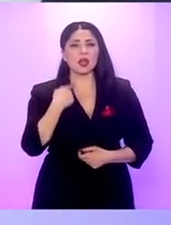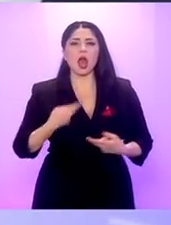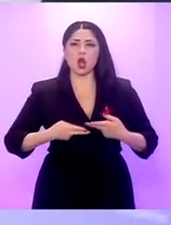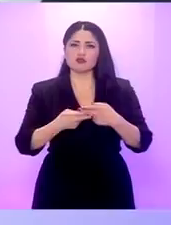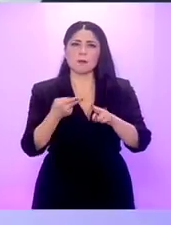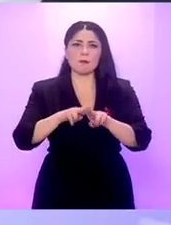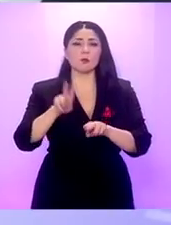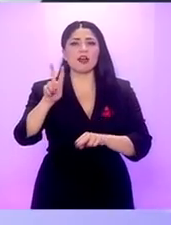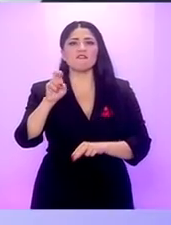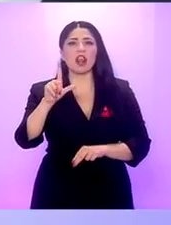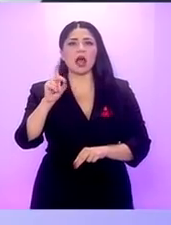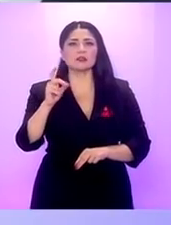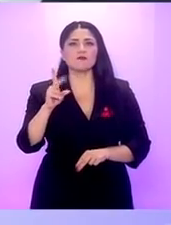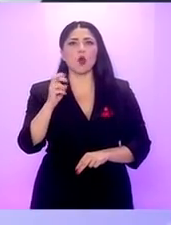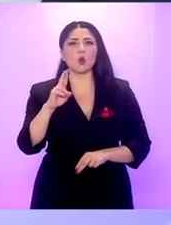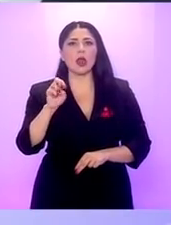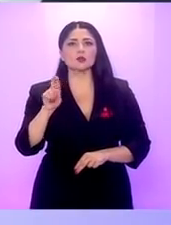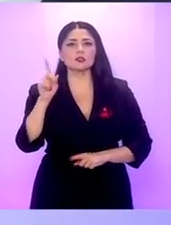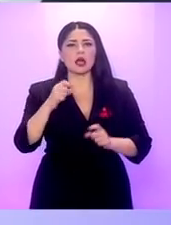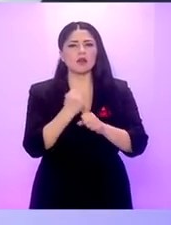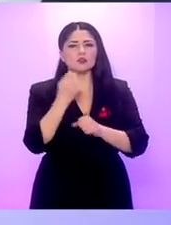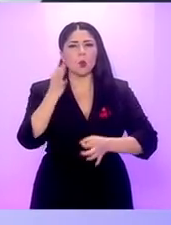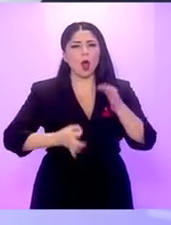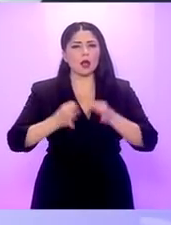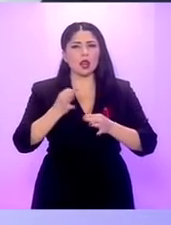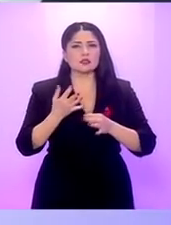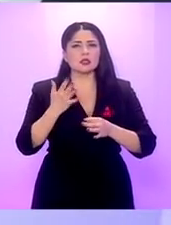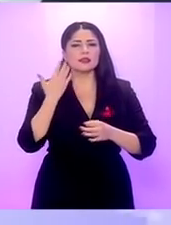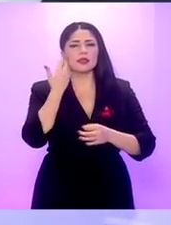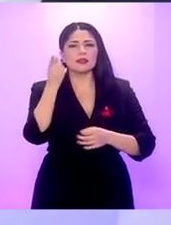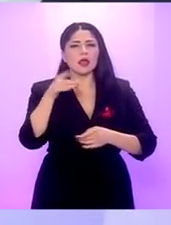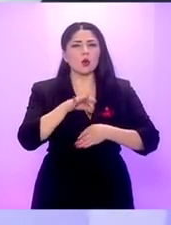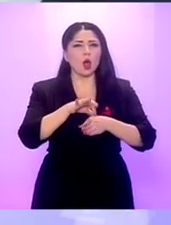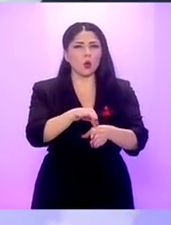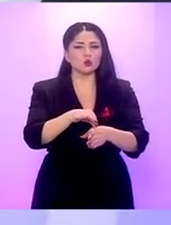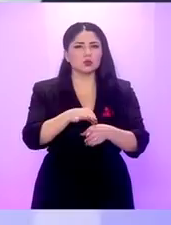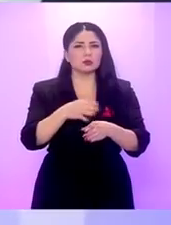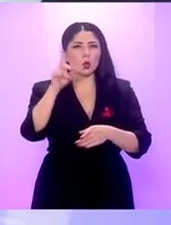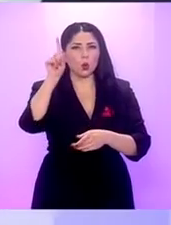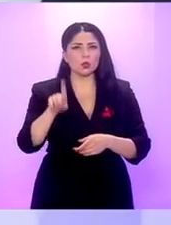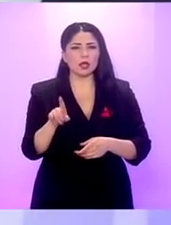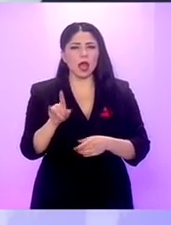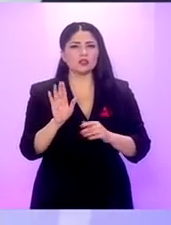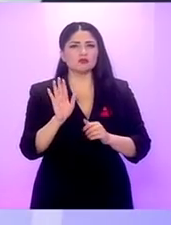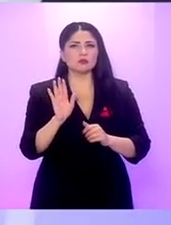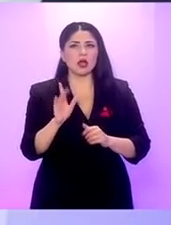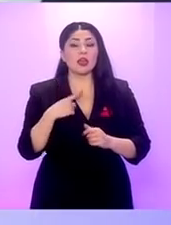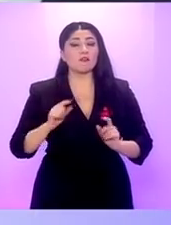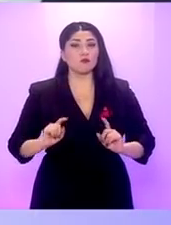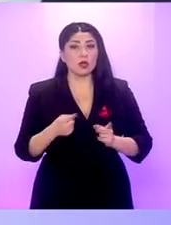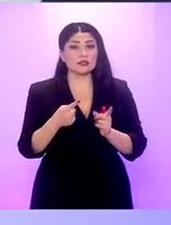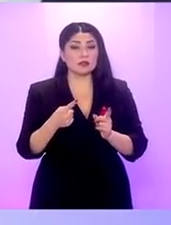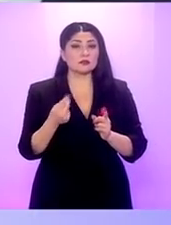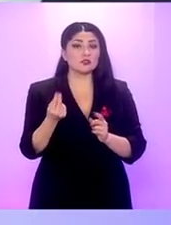mult dacă și-ar face o analiză al acestor luni de mandat. Și s-o afectează